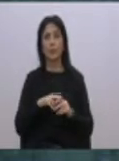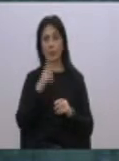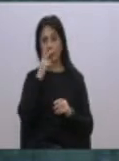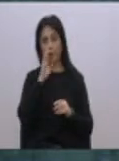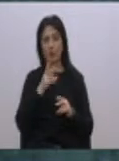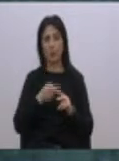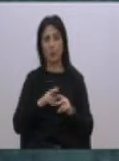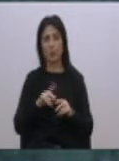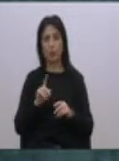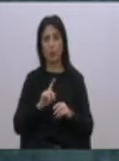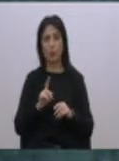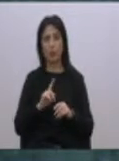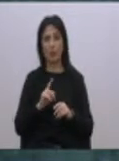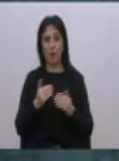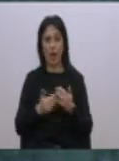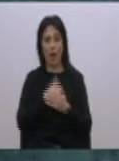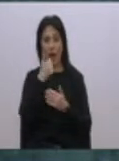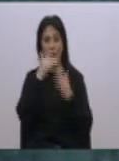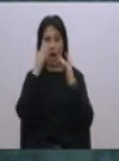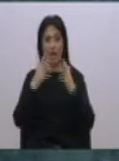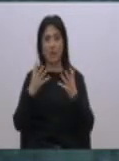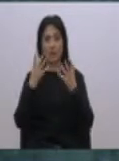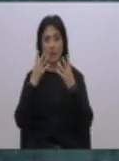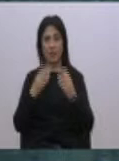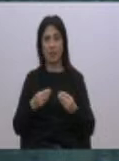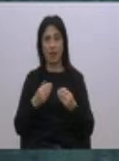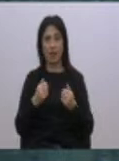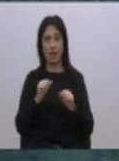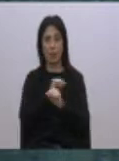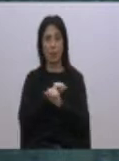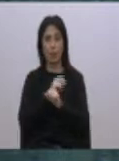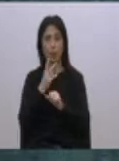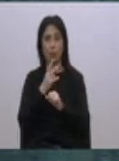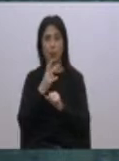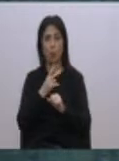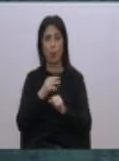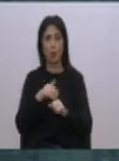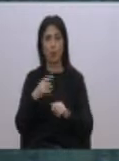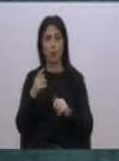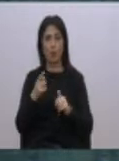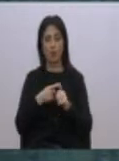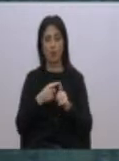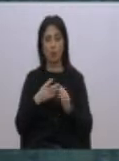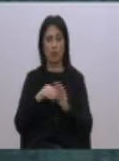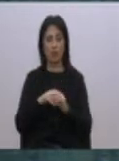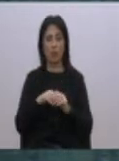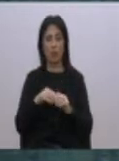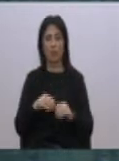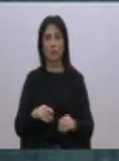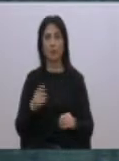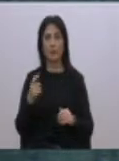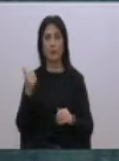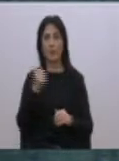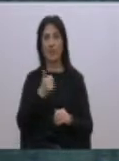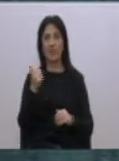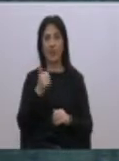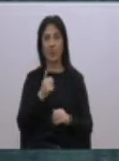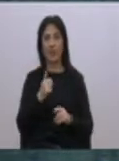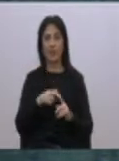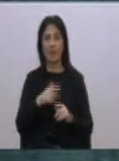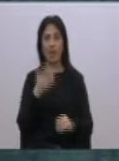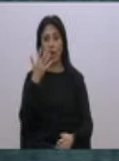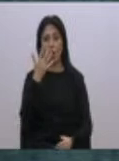că timisarul, sahasul trebuie, da, ucmen trebuie, ar fi un avitual, coirebit, Mihail. Ris, Mihail, tați gamodis,